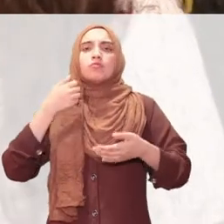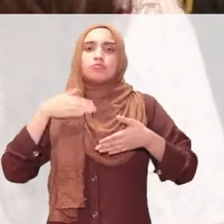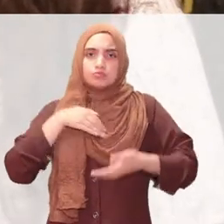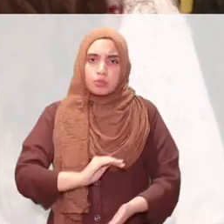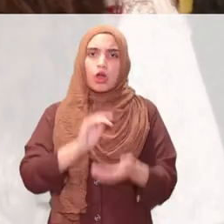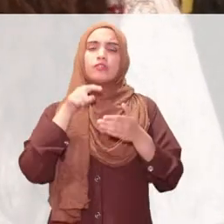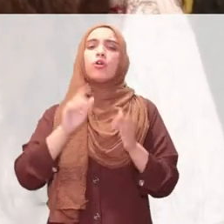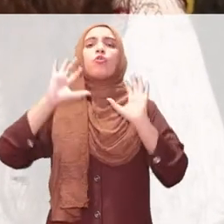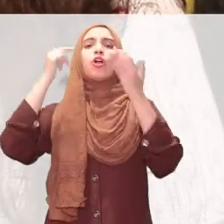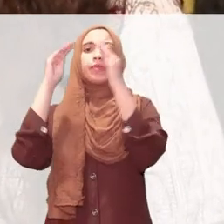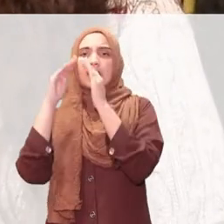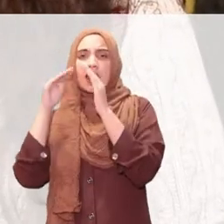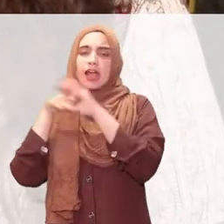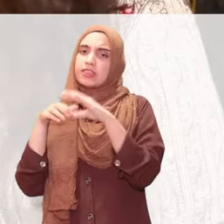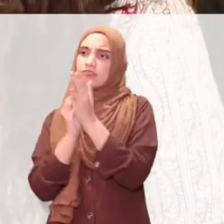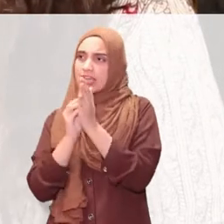टाइम